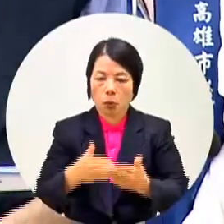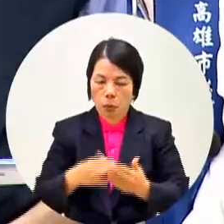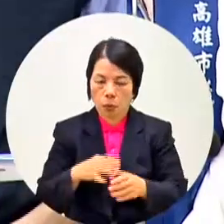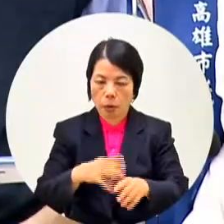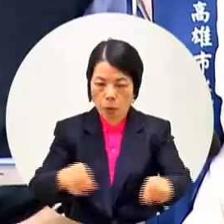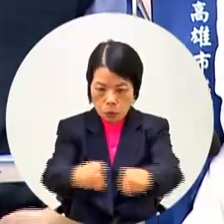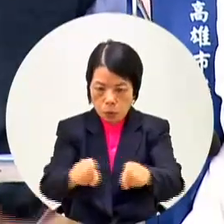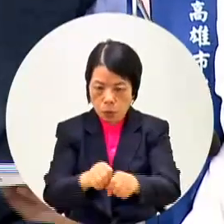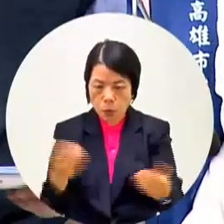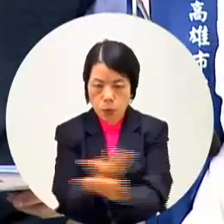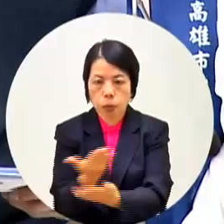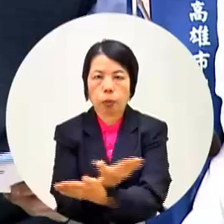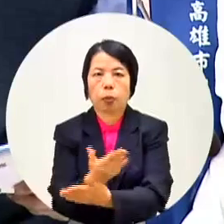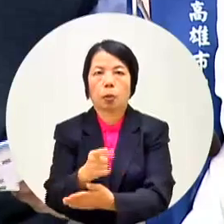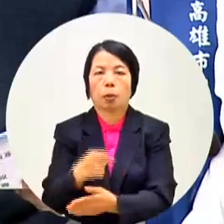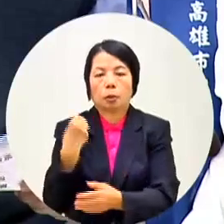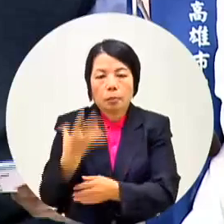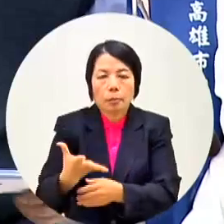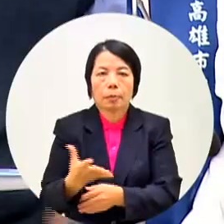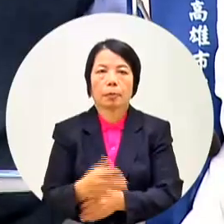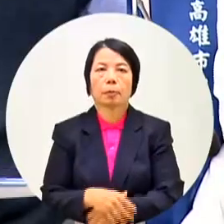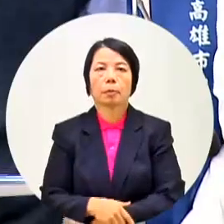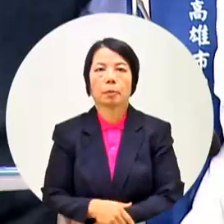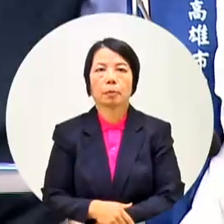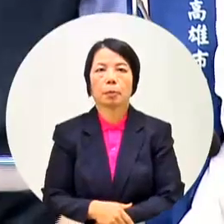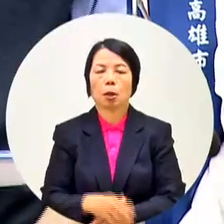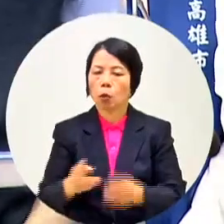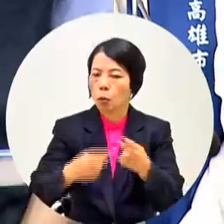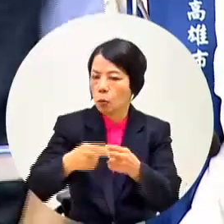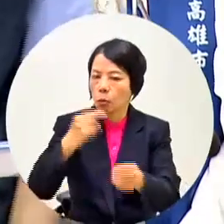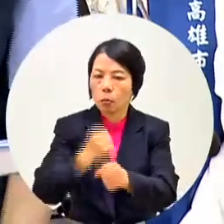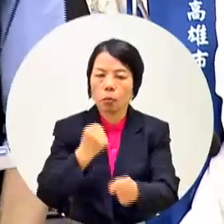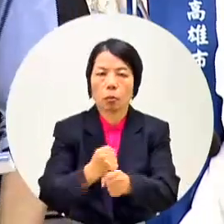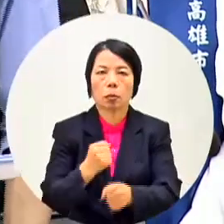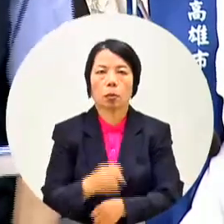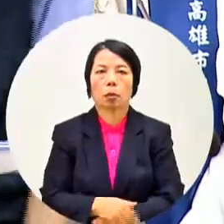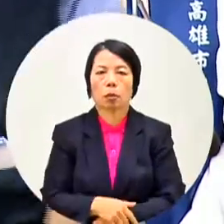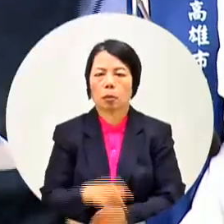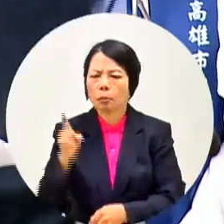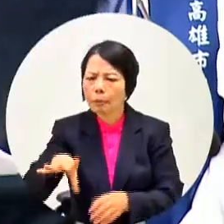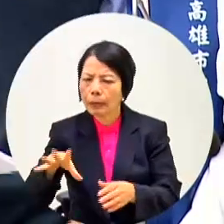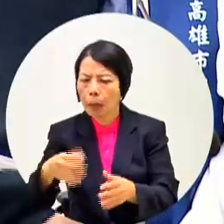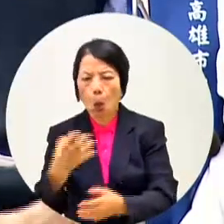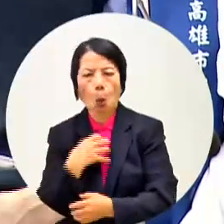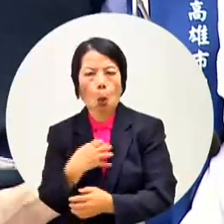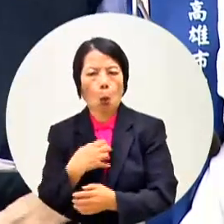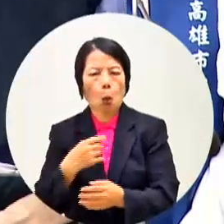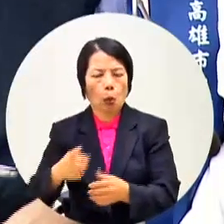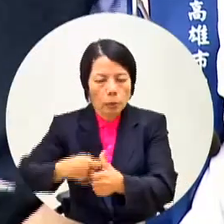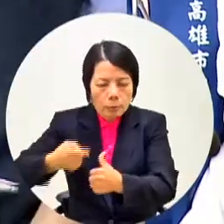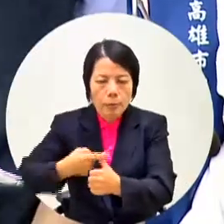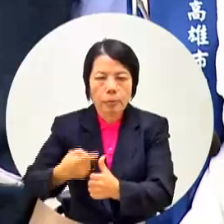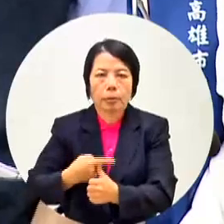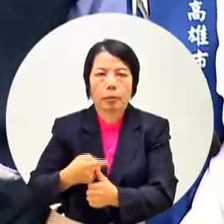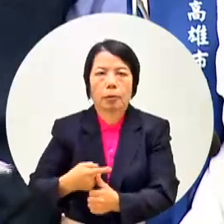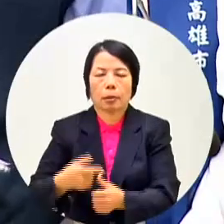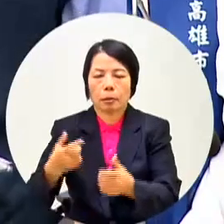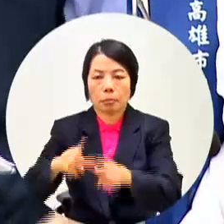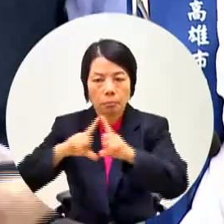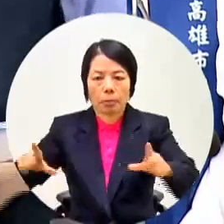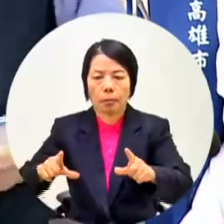的话，我们要怎么做？还是哪边是比较危急的区啊，比较重大的区啊，以及预算怎么取